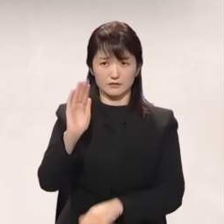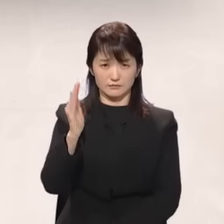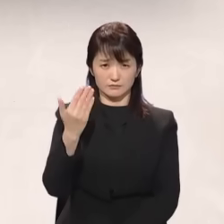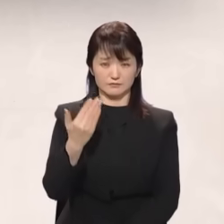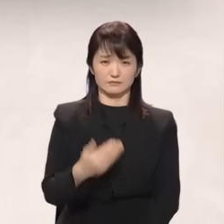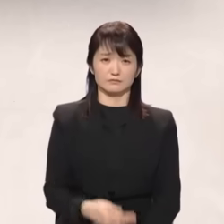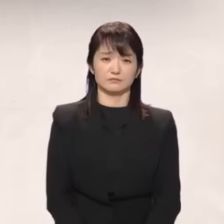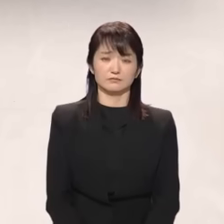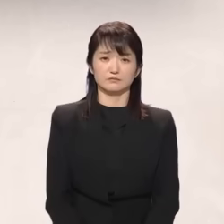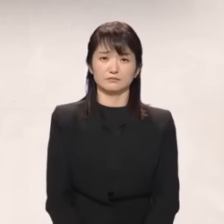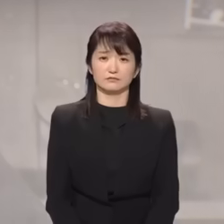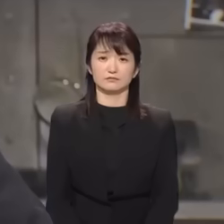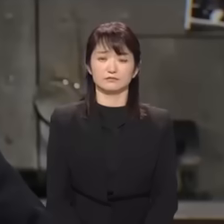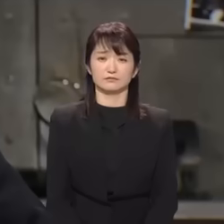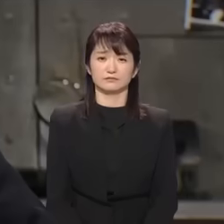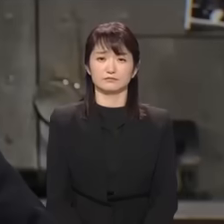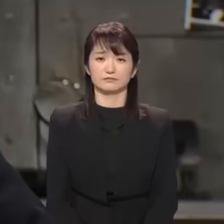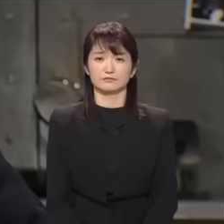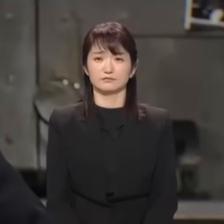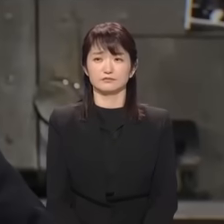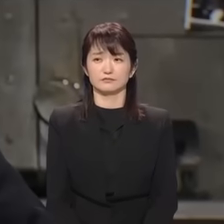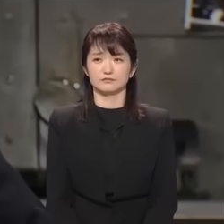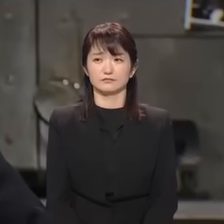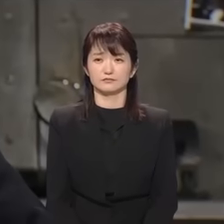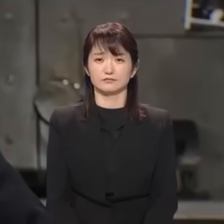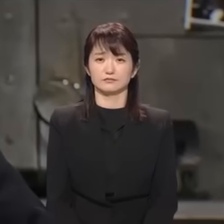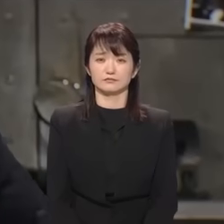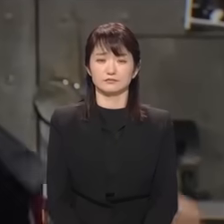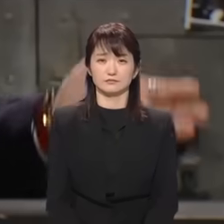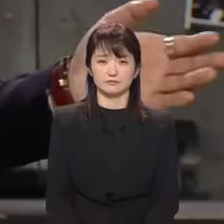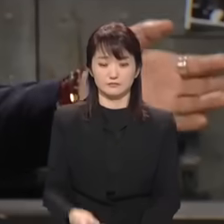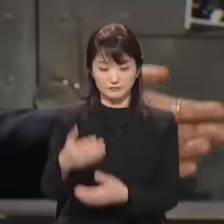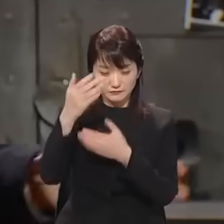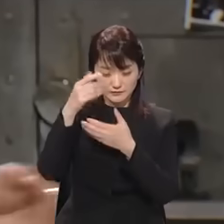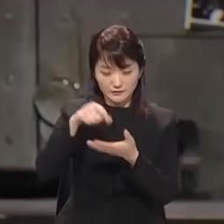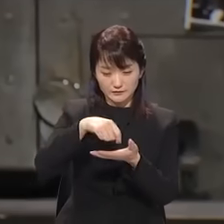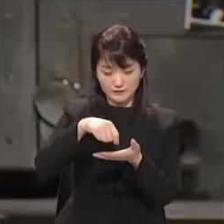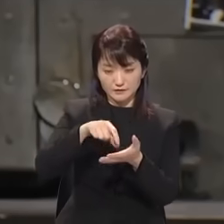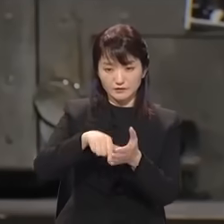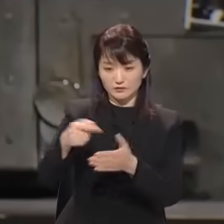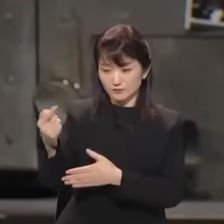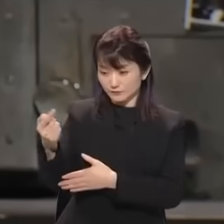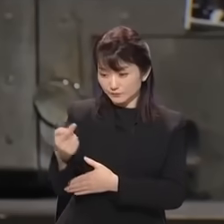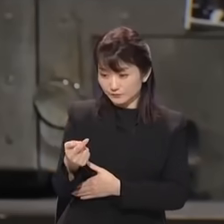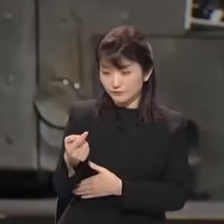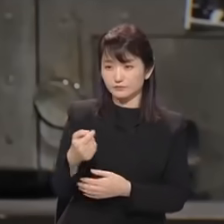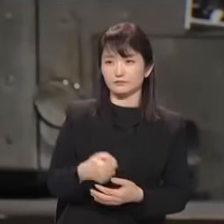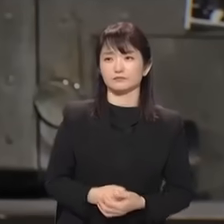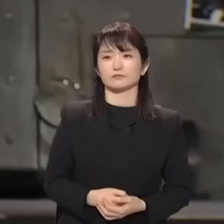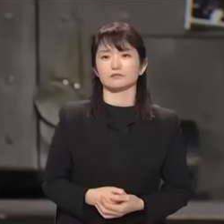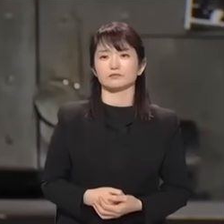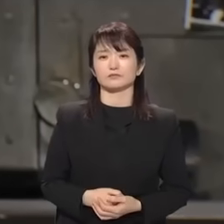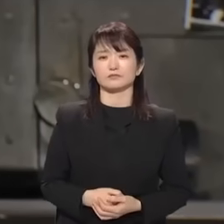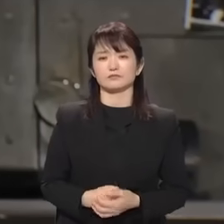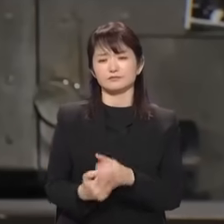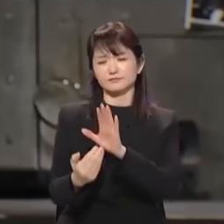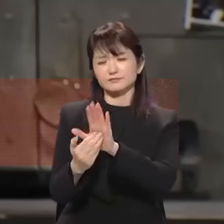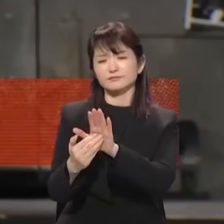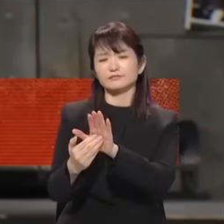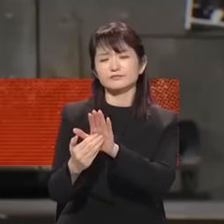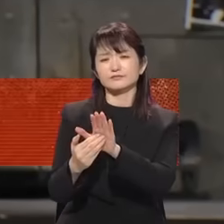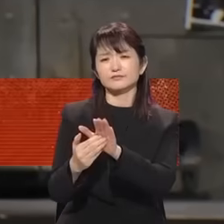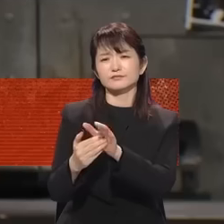거고 거기서 그치질 않습니다 팬사인회까지 와서 사람들 많이 있데서 아 차단 좀 풀어 주라 나 힘들다